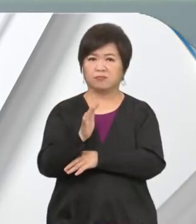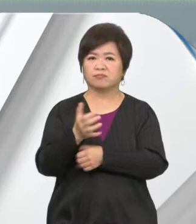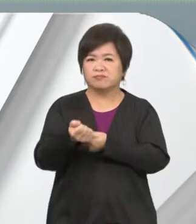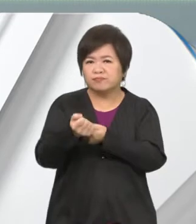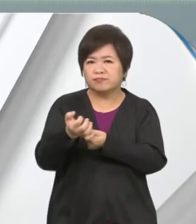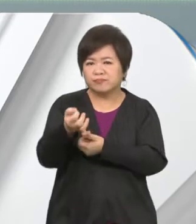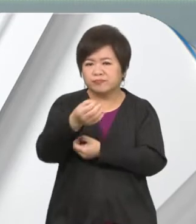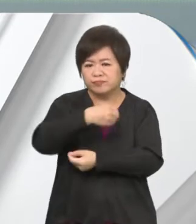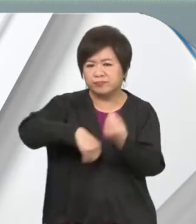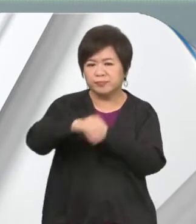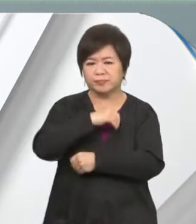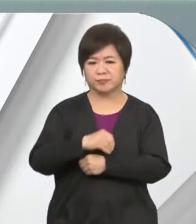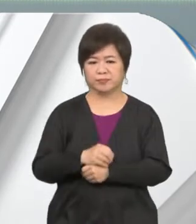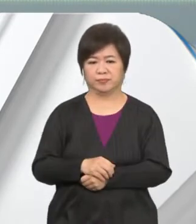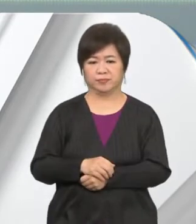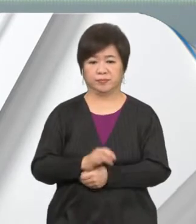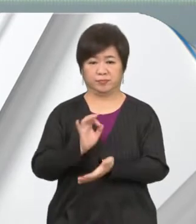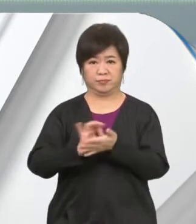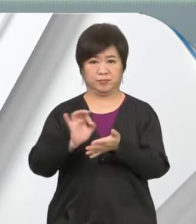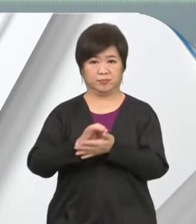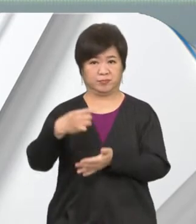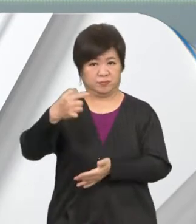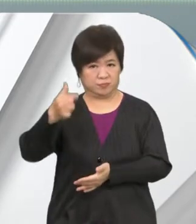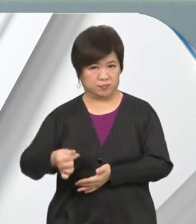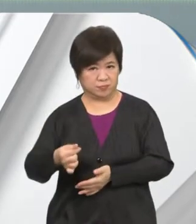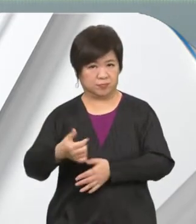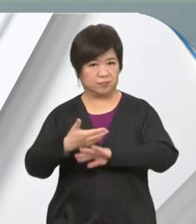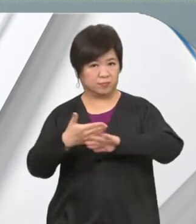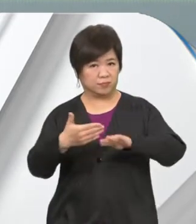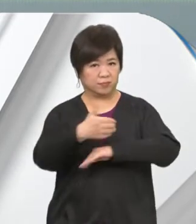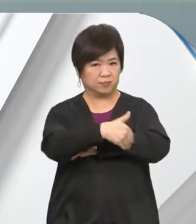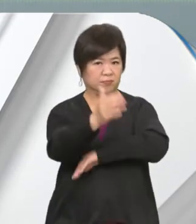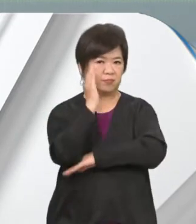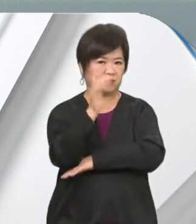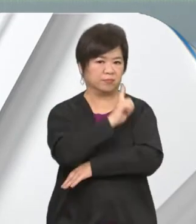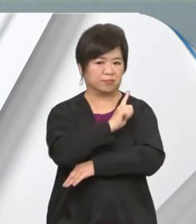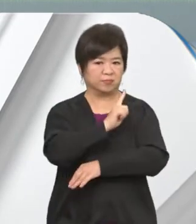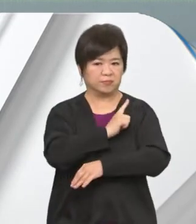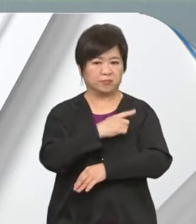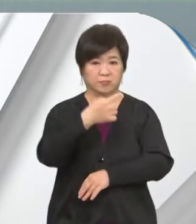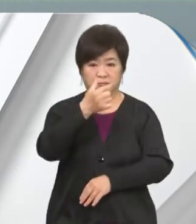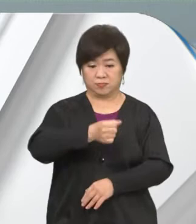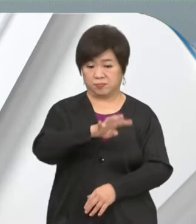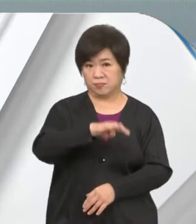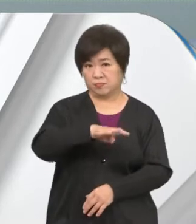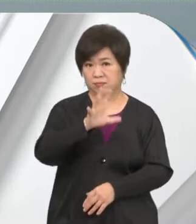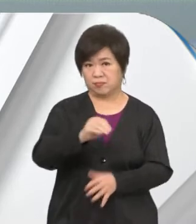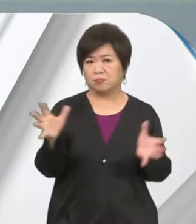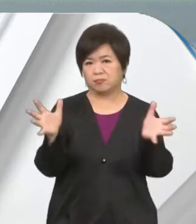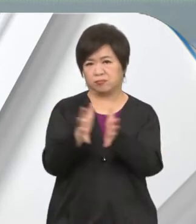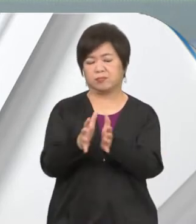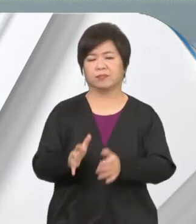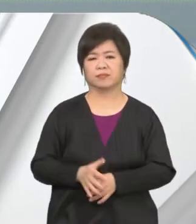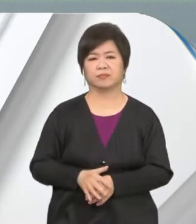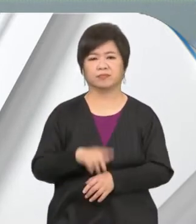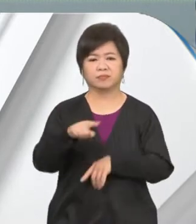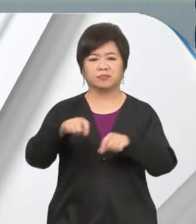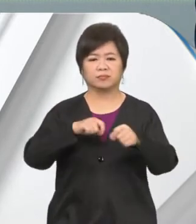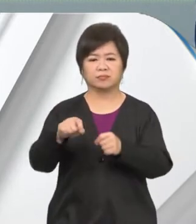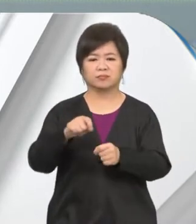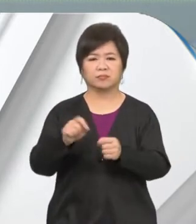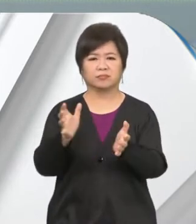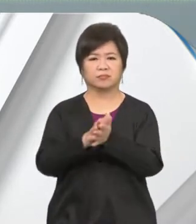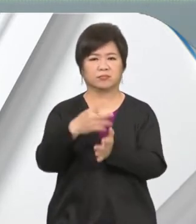是总共是1亿的经费，那再加上县府啊自筹1.4亿的经费，所以这个案子总经费